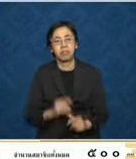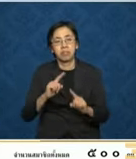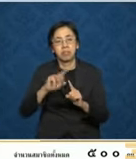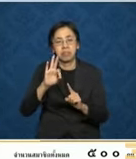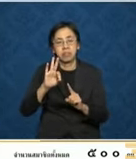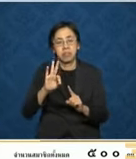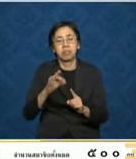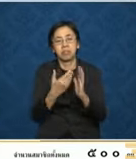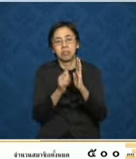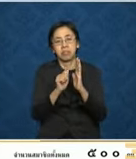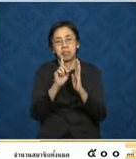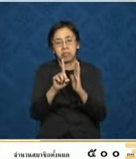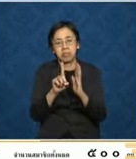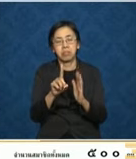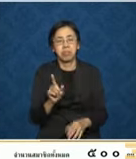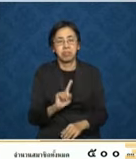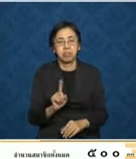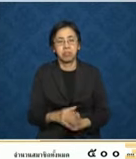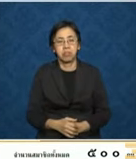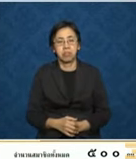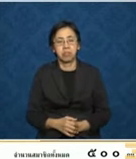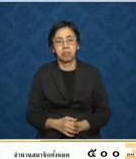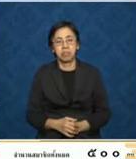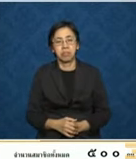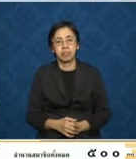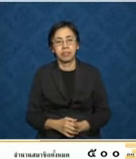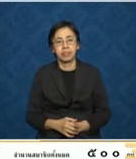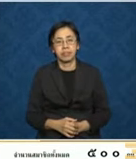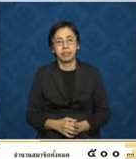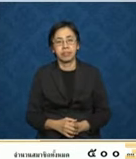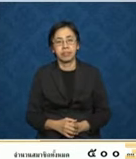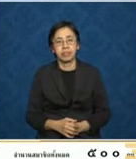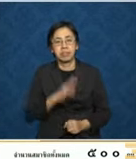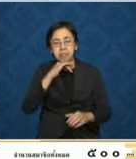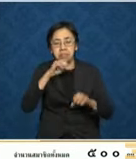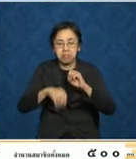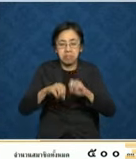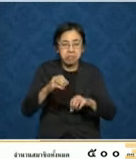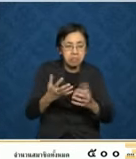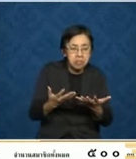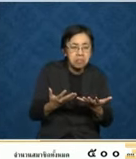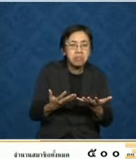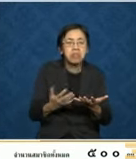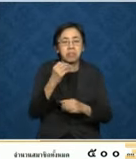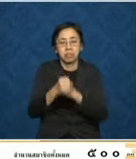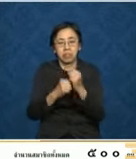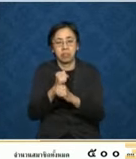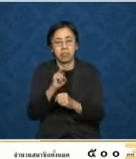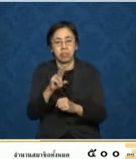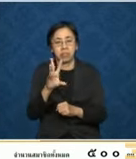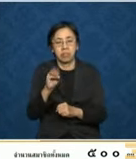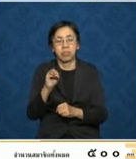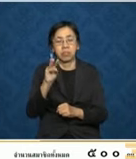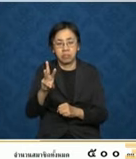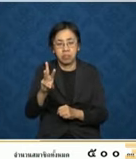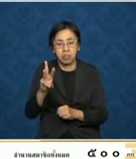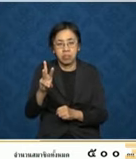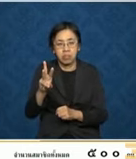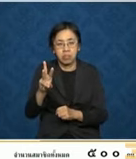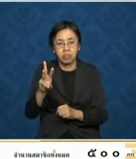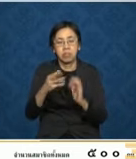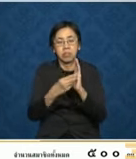หวัดอุดรธานีพบว่าการจัดการขยะมูลฝอยชุมชนในปี2566นะคะ